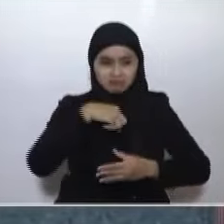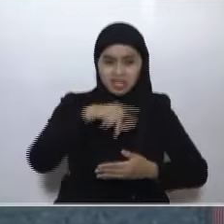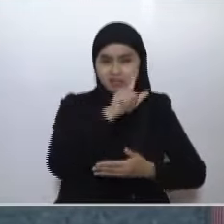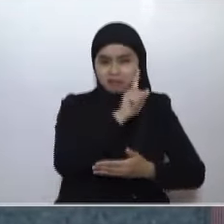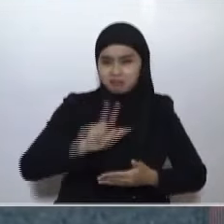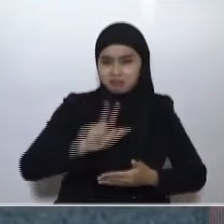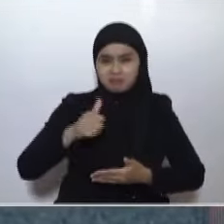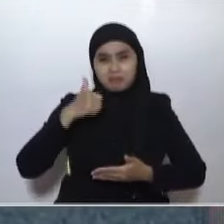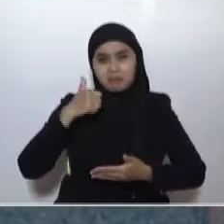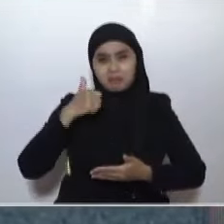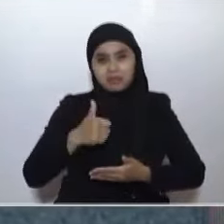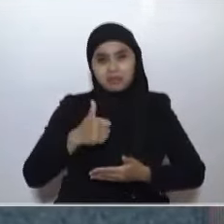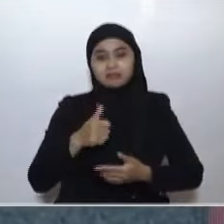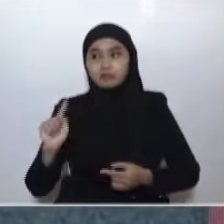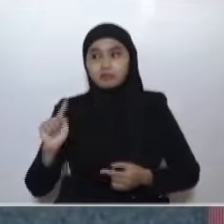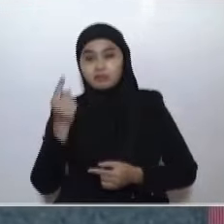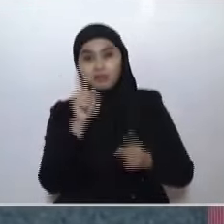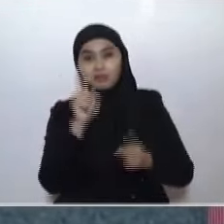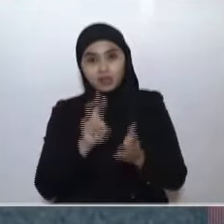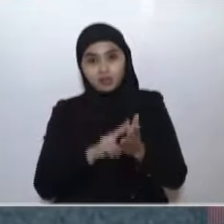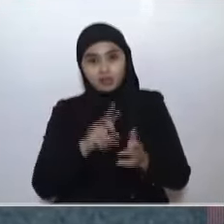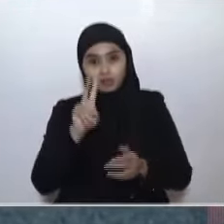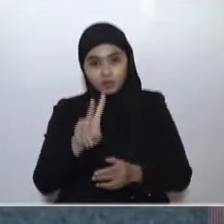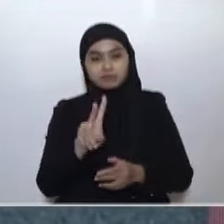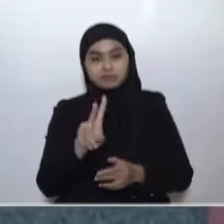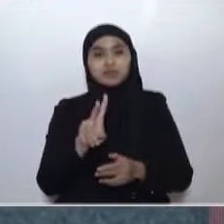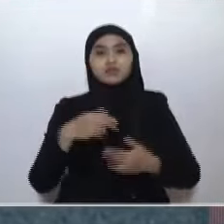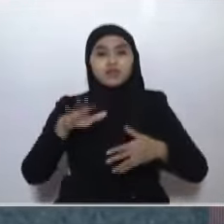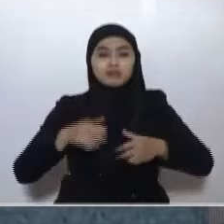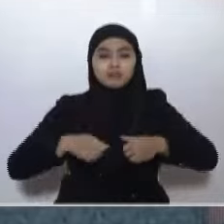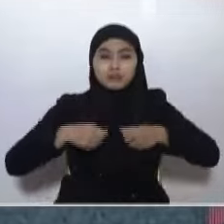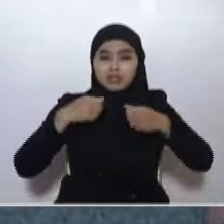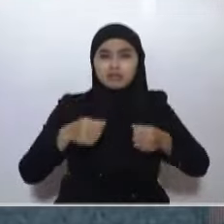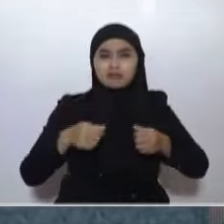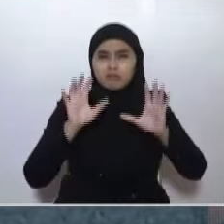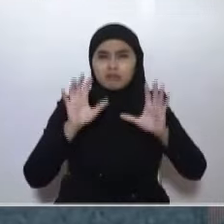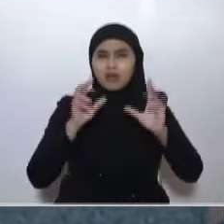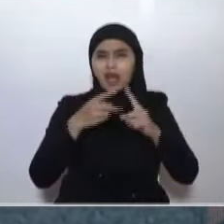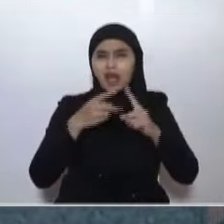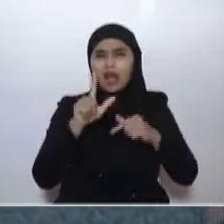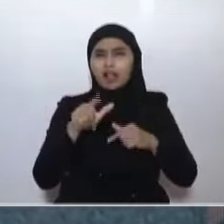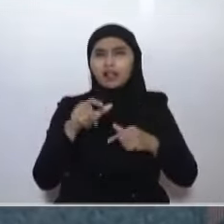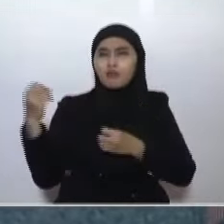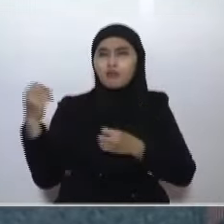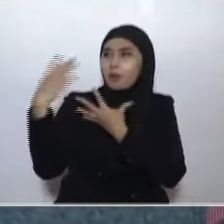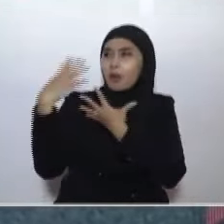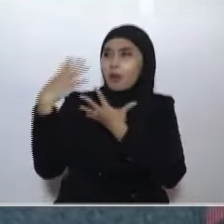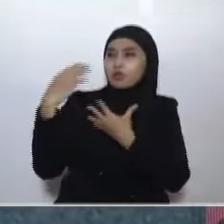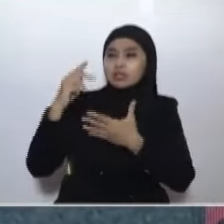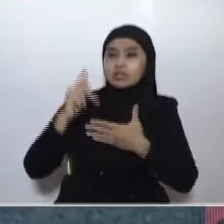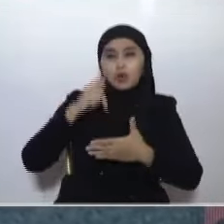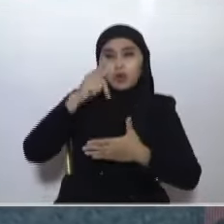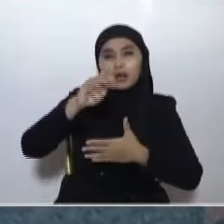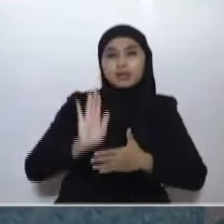untuk pasangan 02 Mas Lutfi dan Gus Yasin yang sudah memberikan banyak e hal-hal terkait dengan informasi program ke depannya